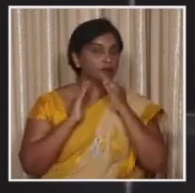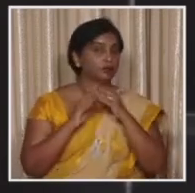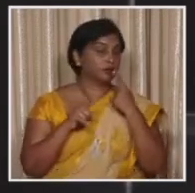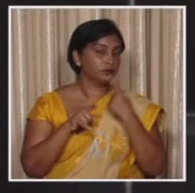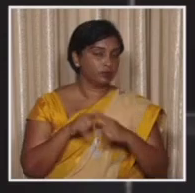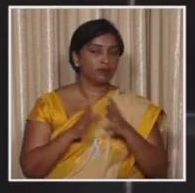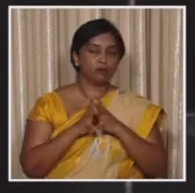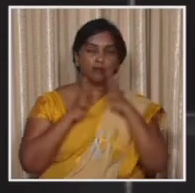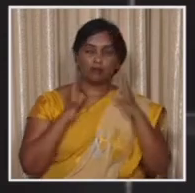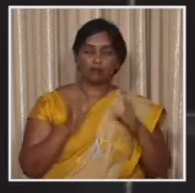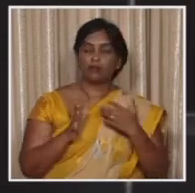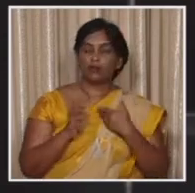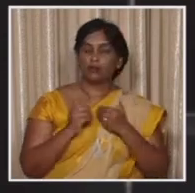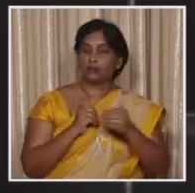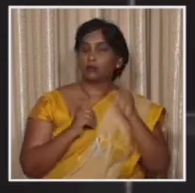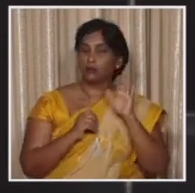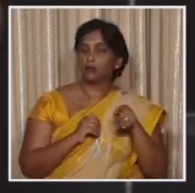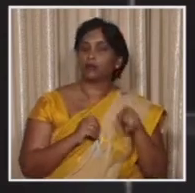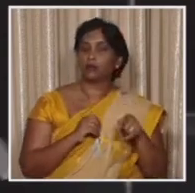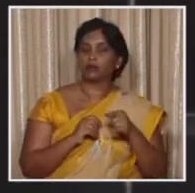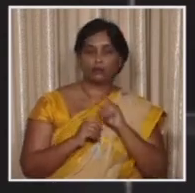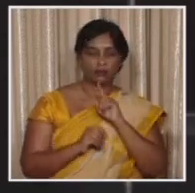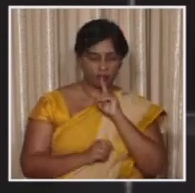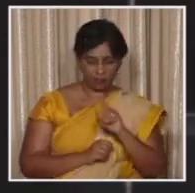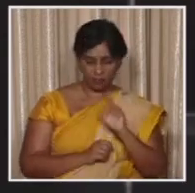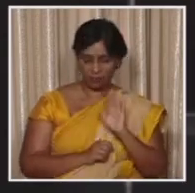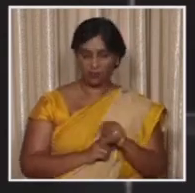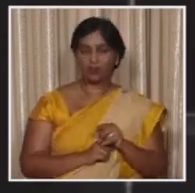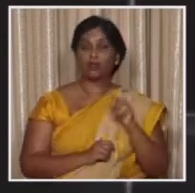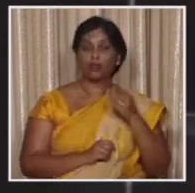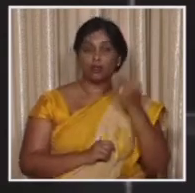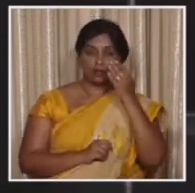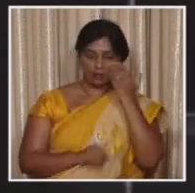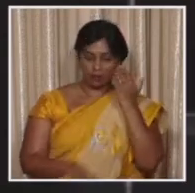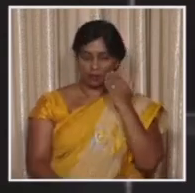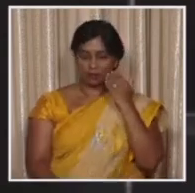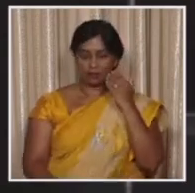පමණක් බොහෝ දුරට සීමා වී තිබීමද මෙහිදී සඳහන් කළ යුතු වෙනවා.